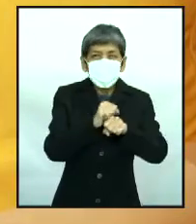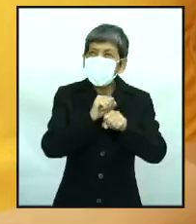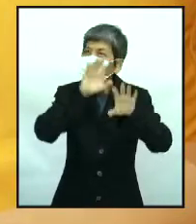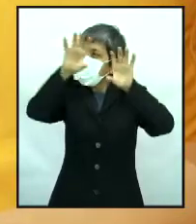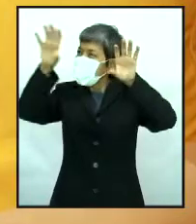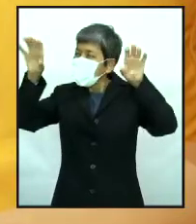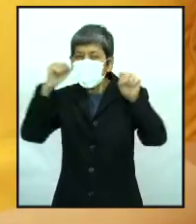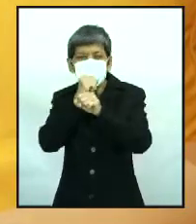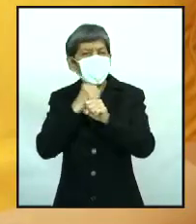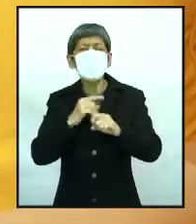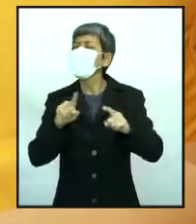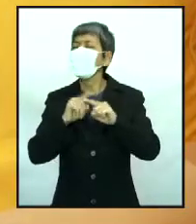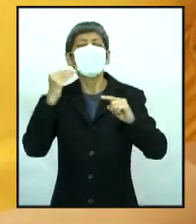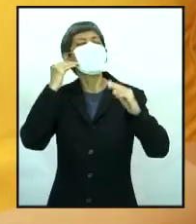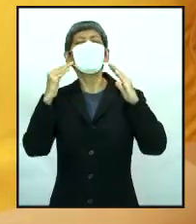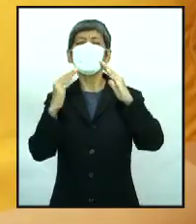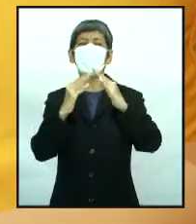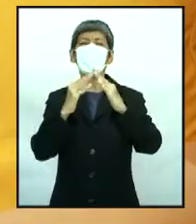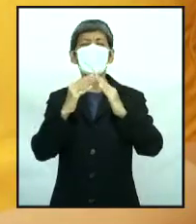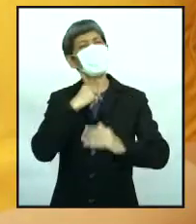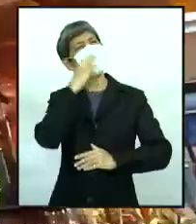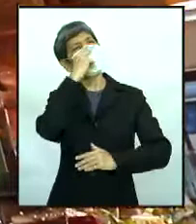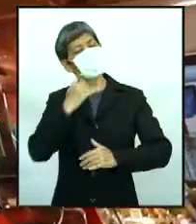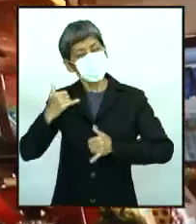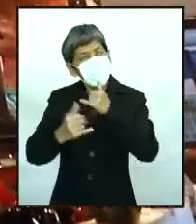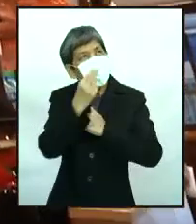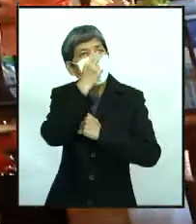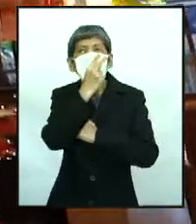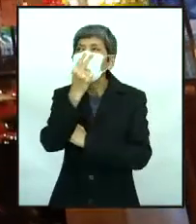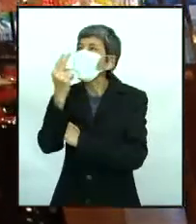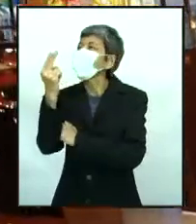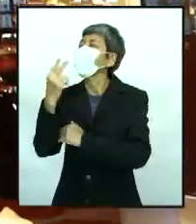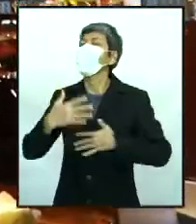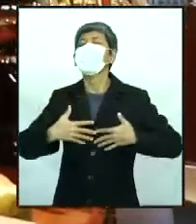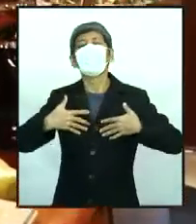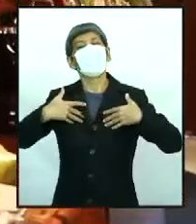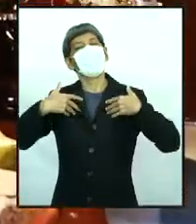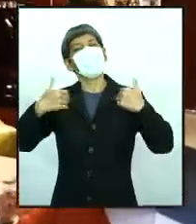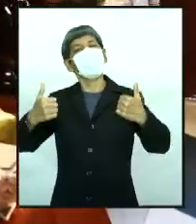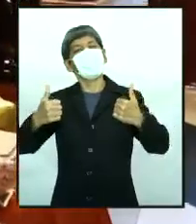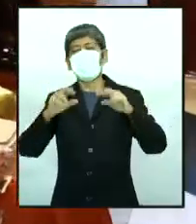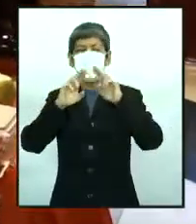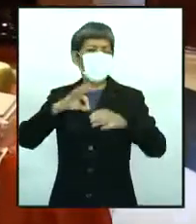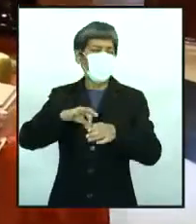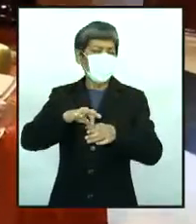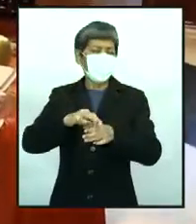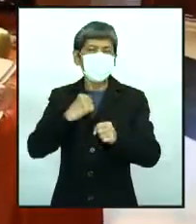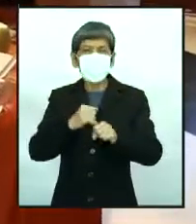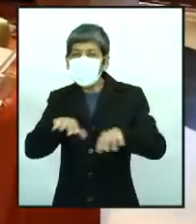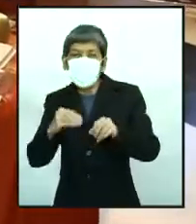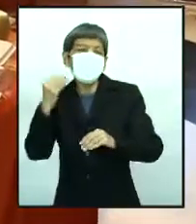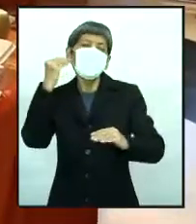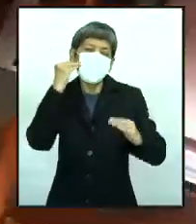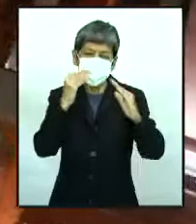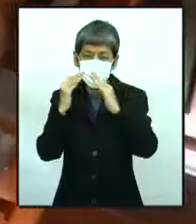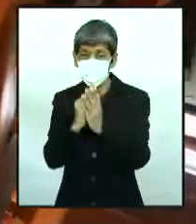แบบเหมือนบ้านเป็นบ้านให้รู้สึกคนเข้ามาแล้วรู้สึกสบายๆไม่ได้ว่าเป็นร้านกาแฟอยากเป็นบ้าน